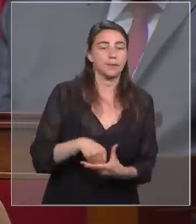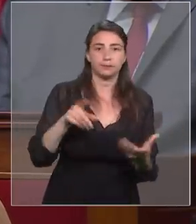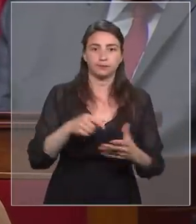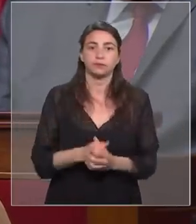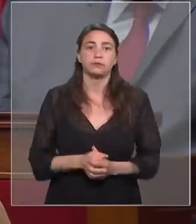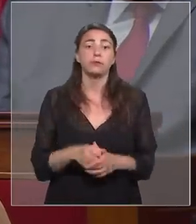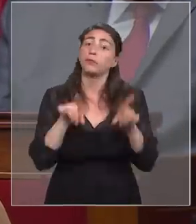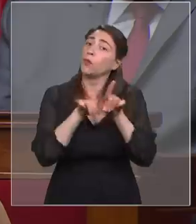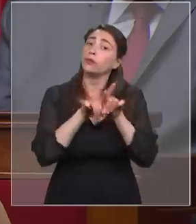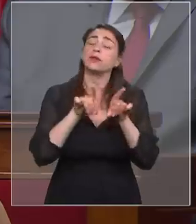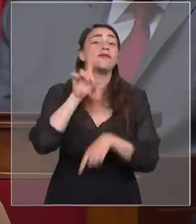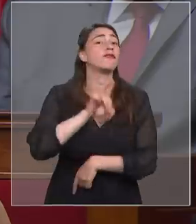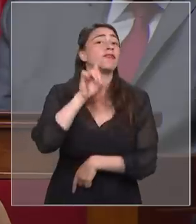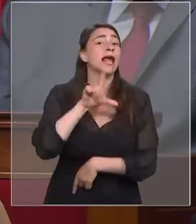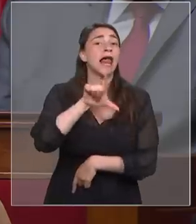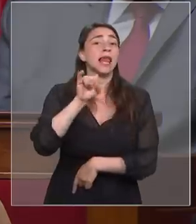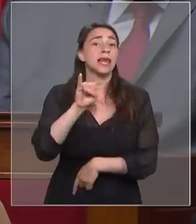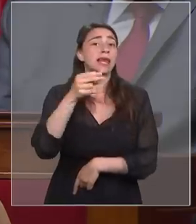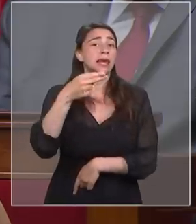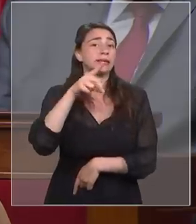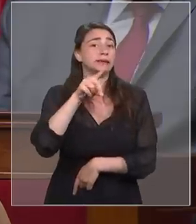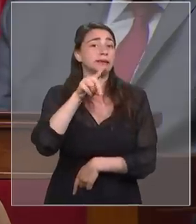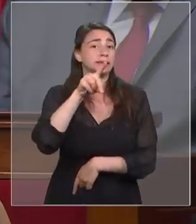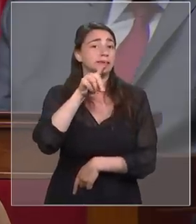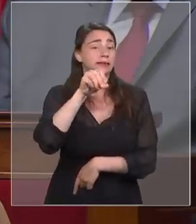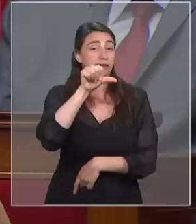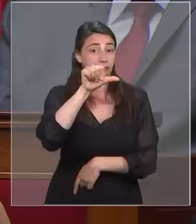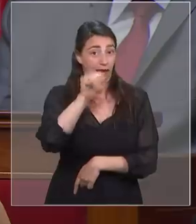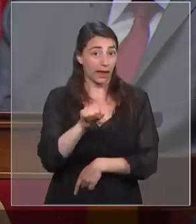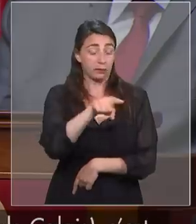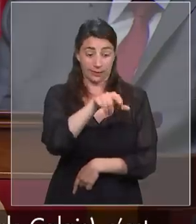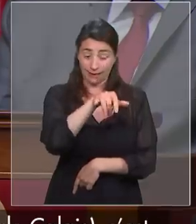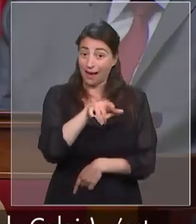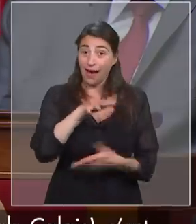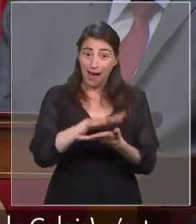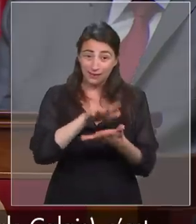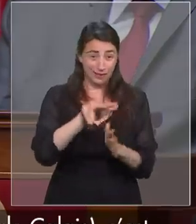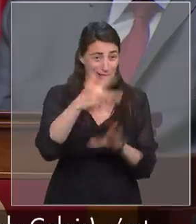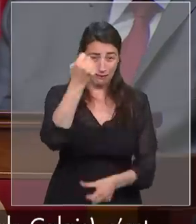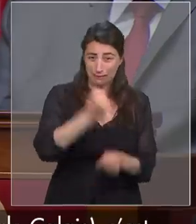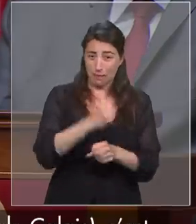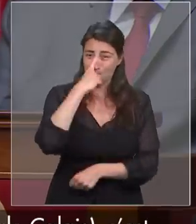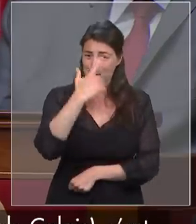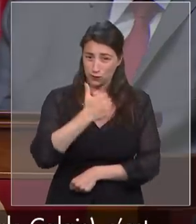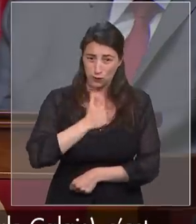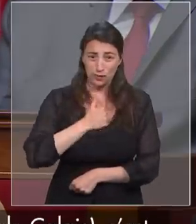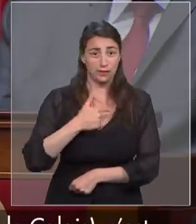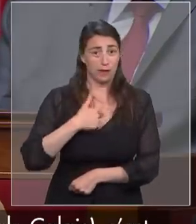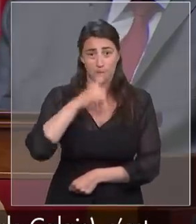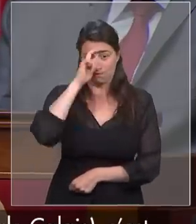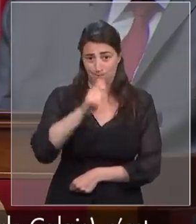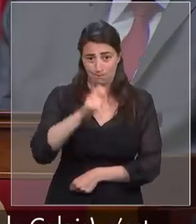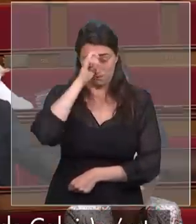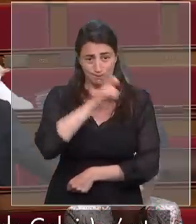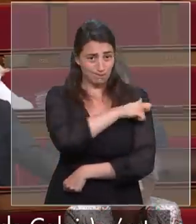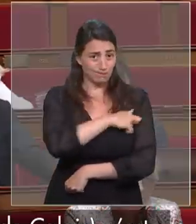l'âge de 13 ans en est un. Je veux, en notre nom à tous, lui rendre hommage et adresser nos condoléances à sa famille et à ses amis, mais aussi